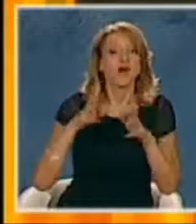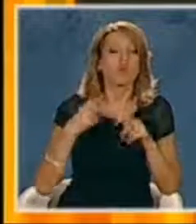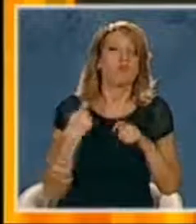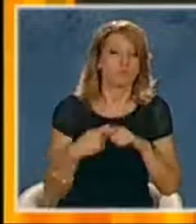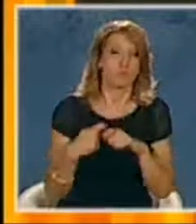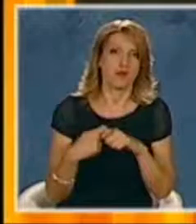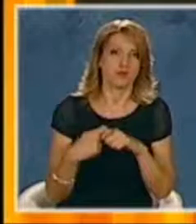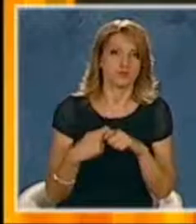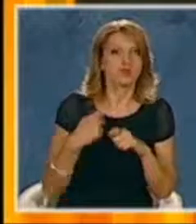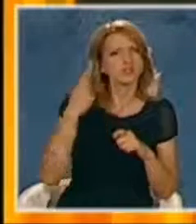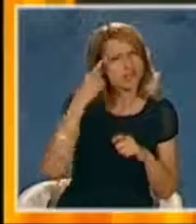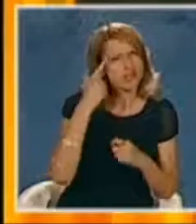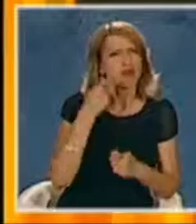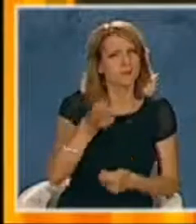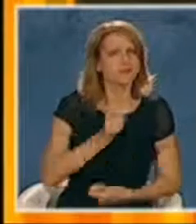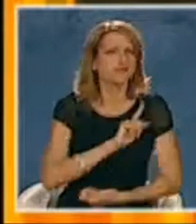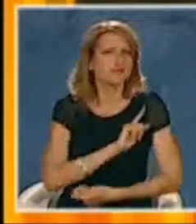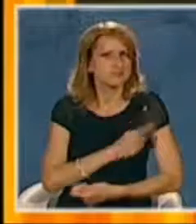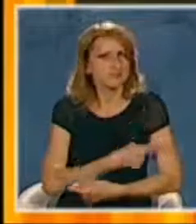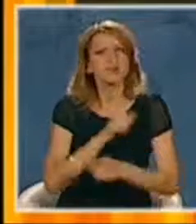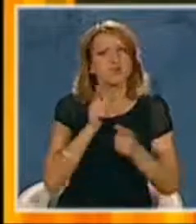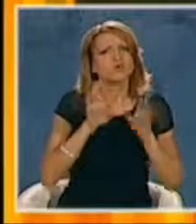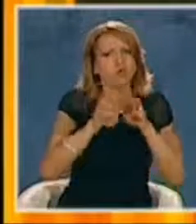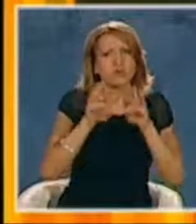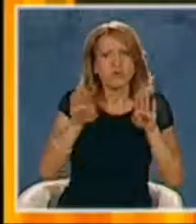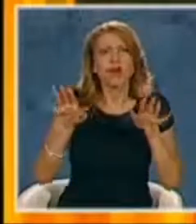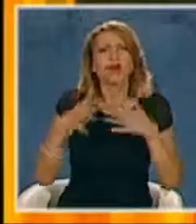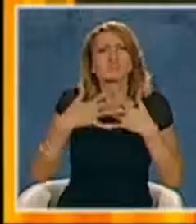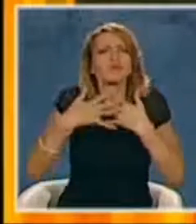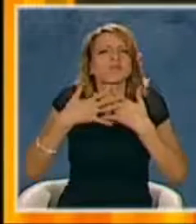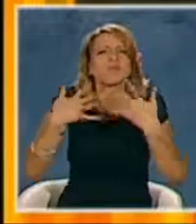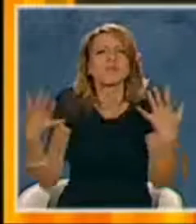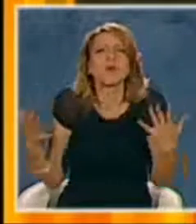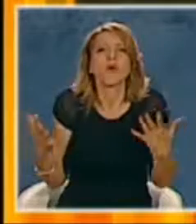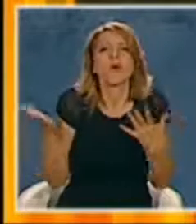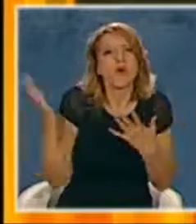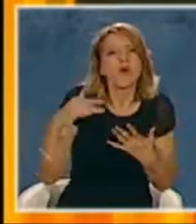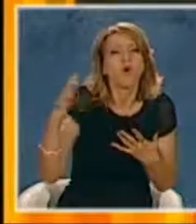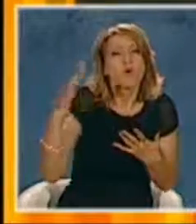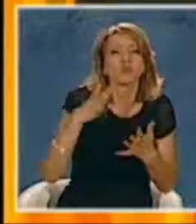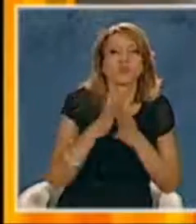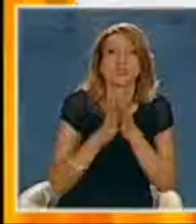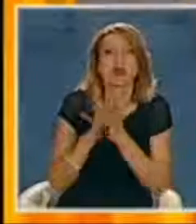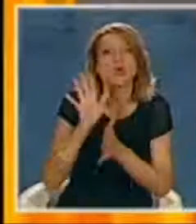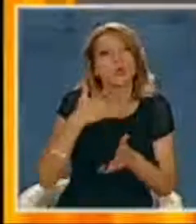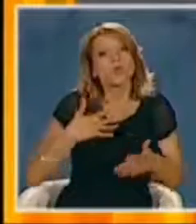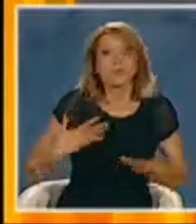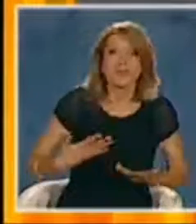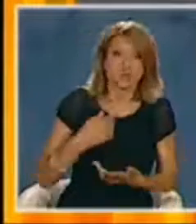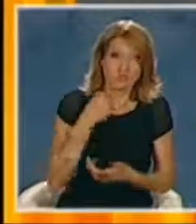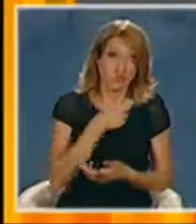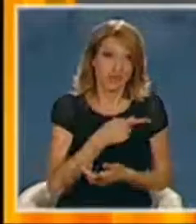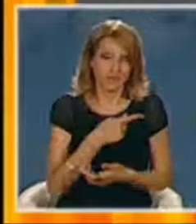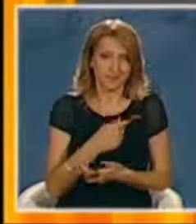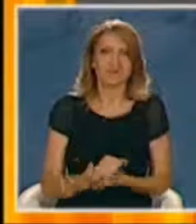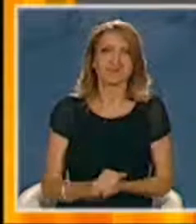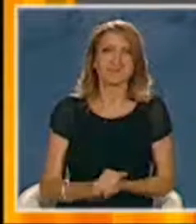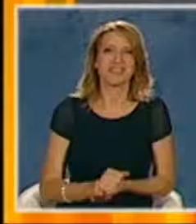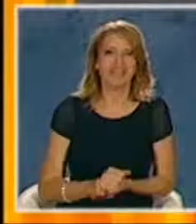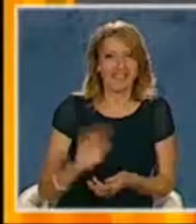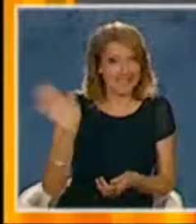имаш и силите, и възможността да помагаш на още много хора. На хиляди хора, които имат нужда от теб. Роби,